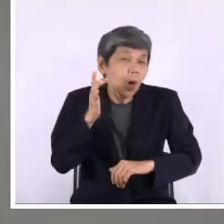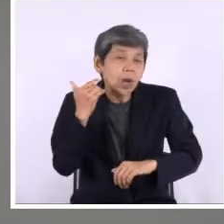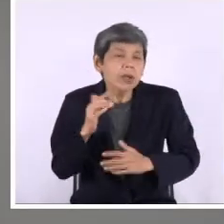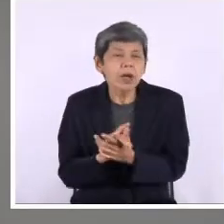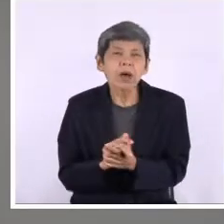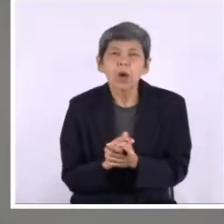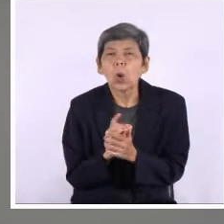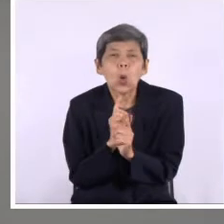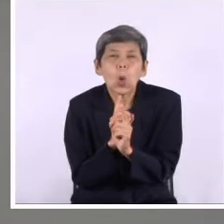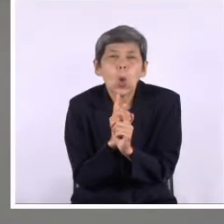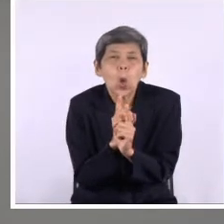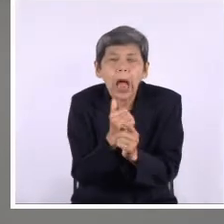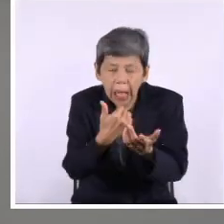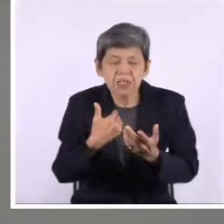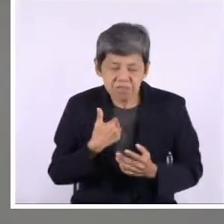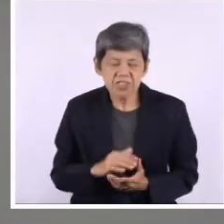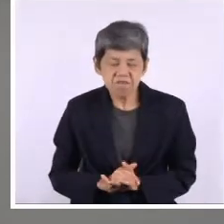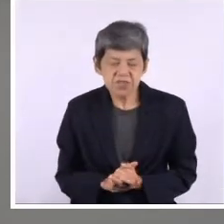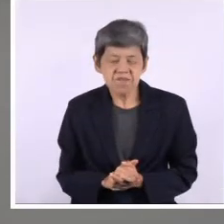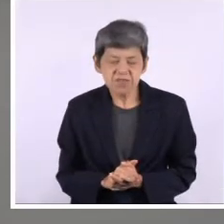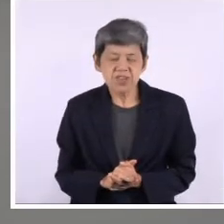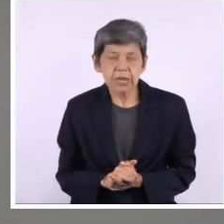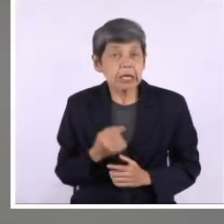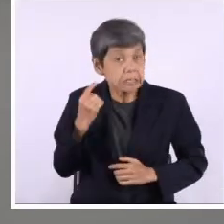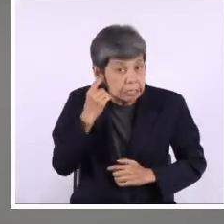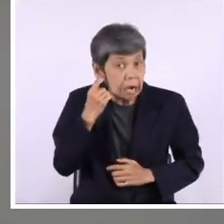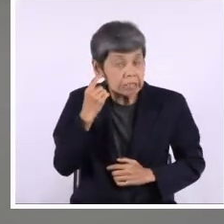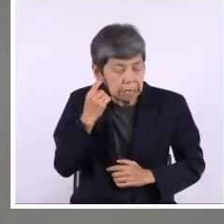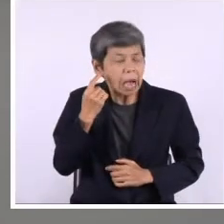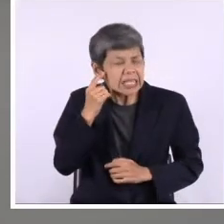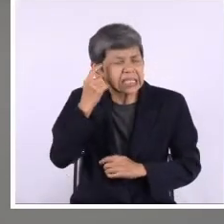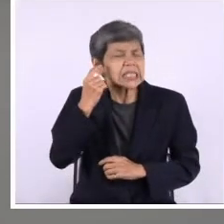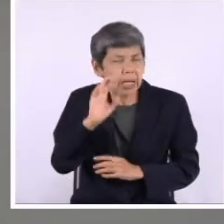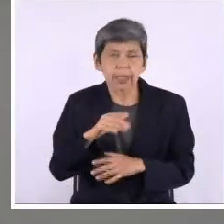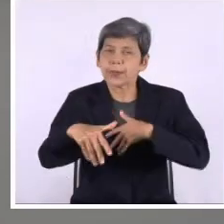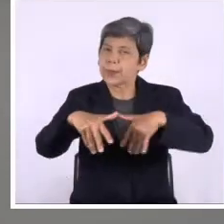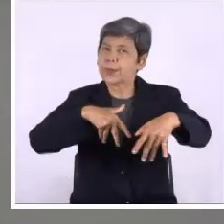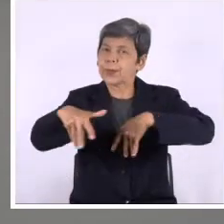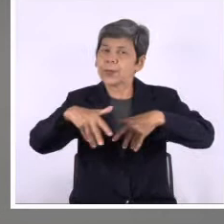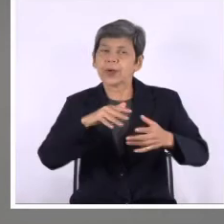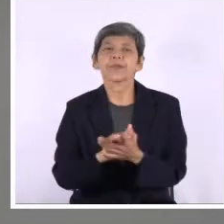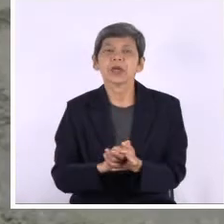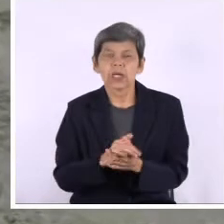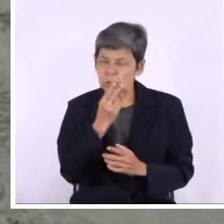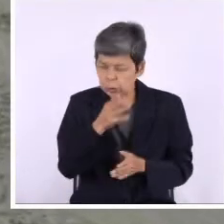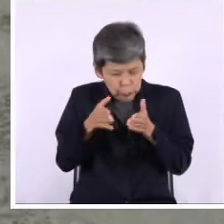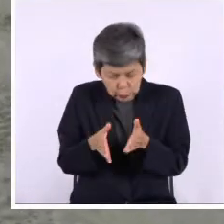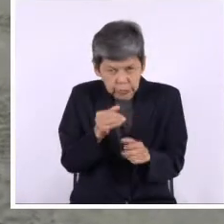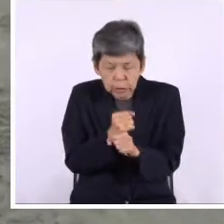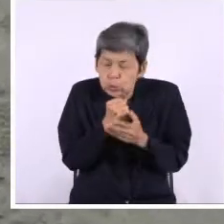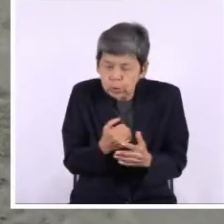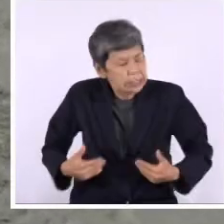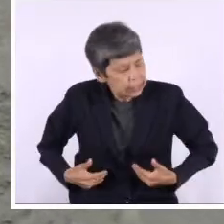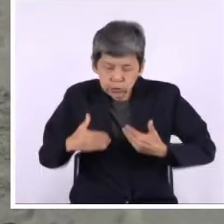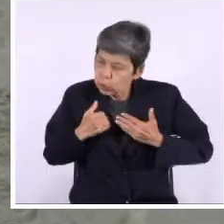ตามหลังกันมาเลยว่ากันแบบนี้นะเชื่อในความเชื่อเนี่ยชาวบ้านในพื้นที่ก็ขอมูลแต่ว่าจะ